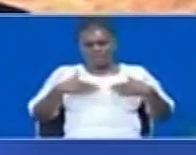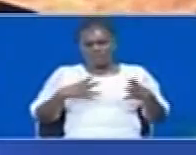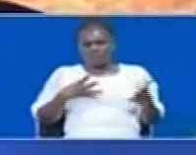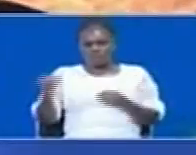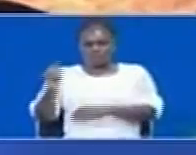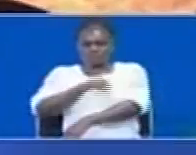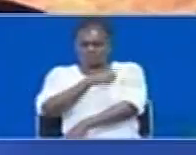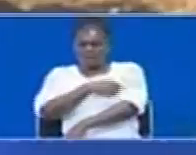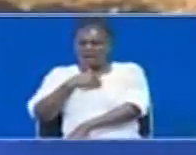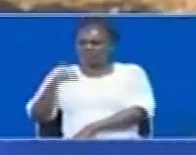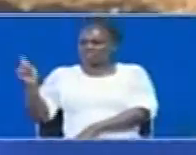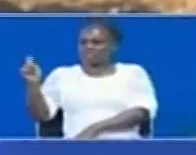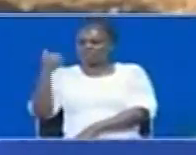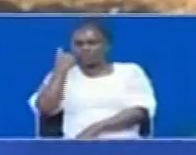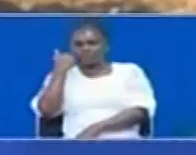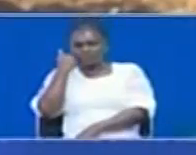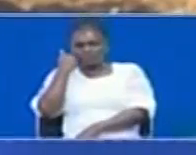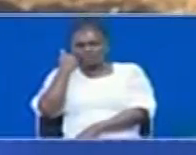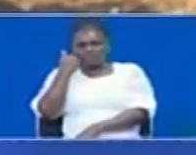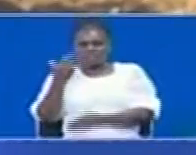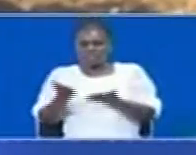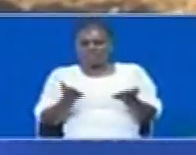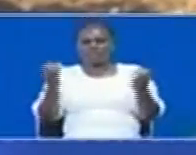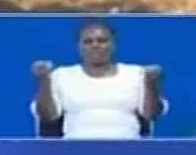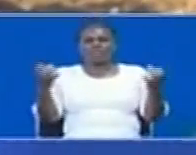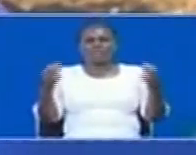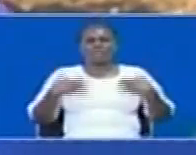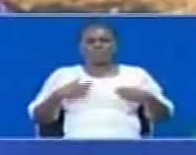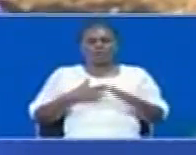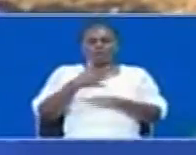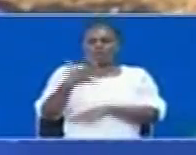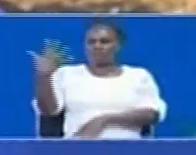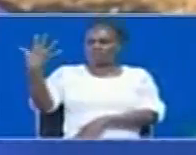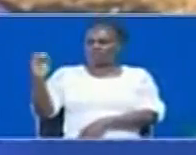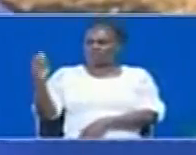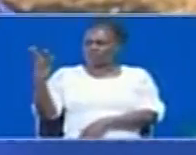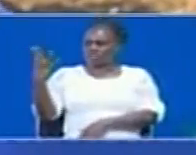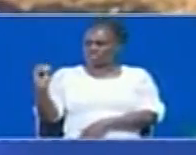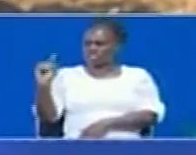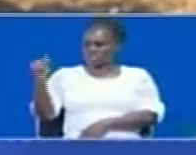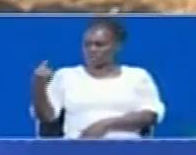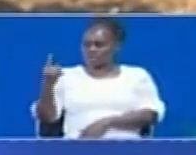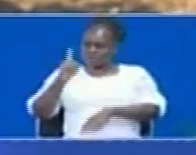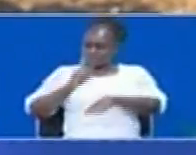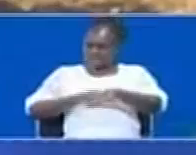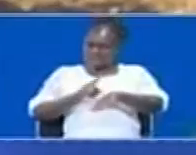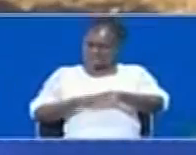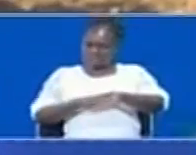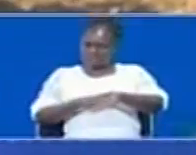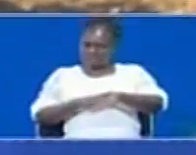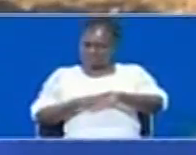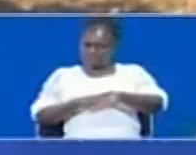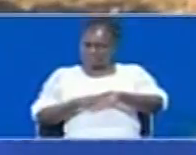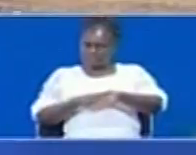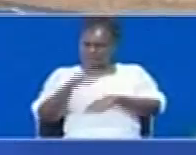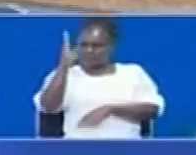hospitali anaambiwa ni typhoid. This dam has really served quite a number of people, over 40,000 people. And if you come here around